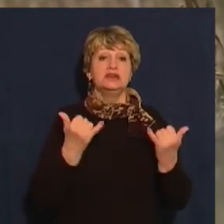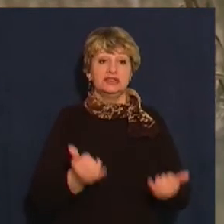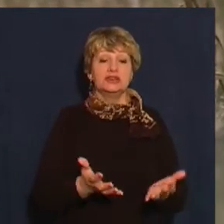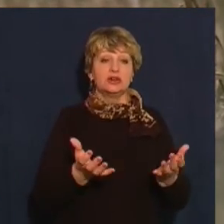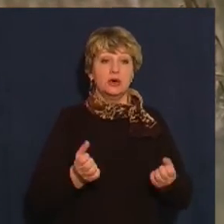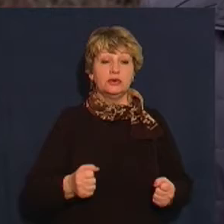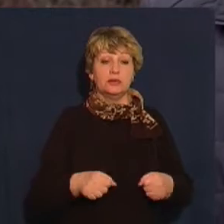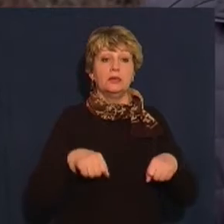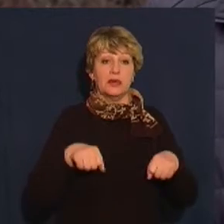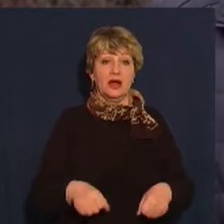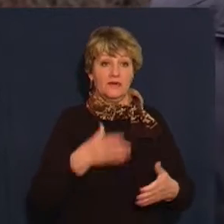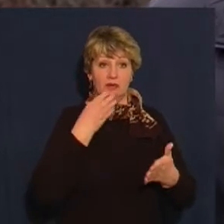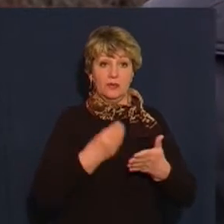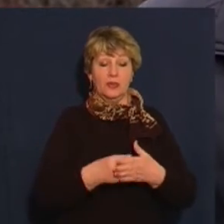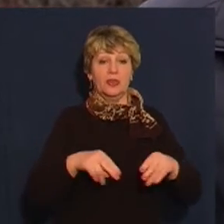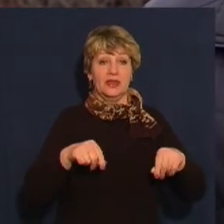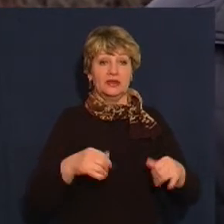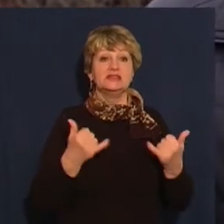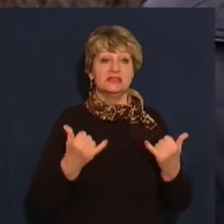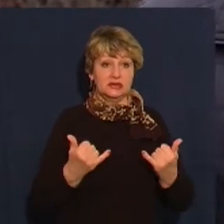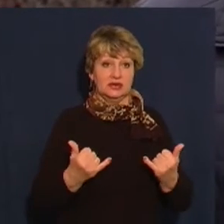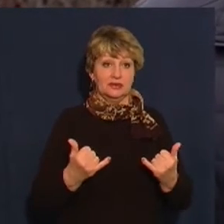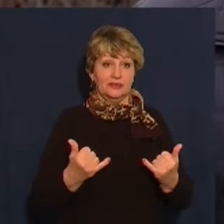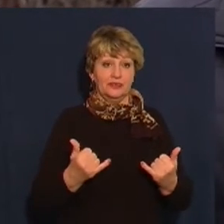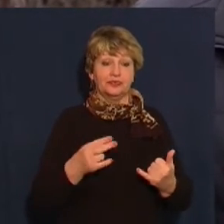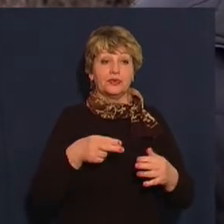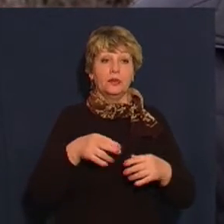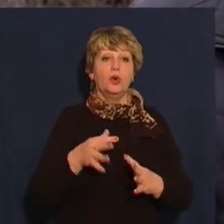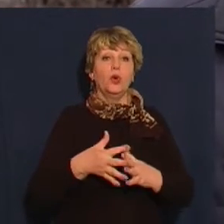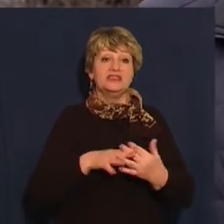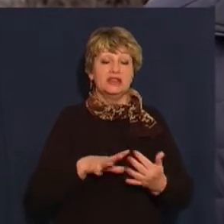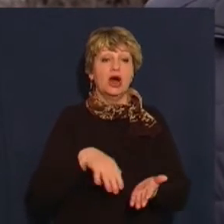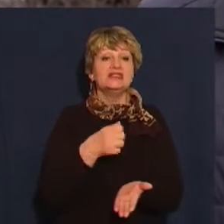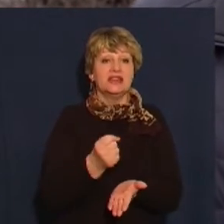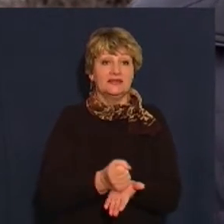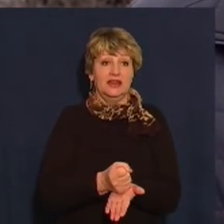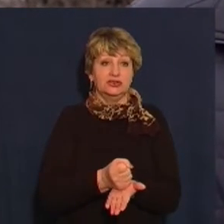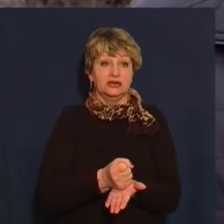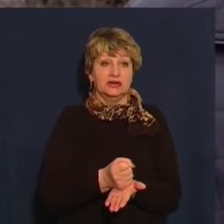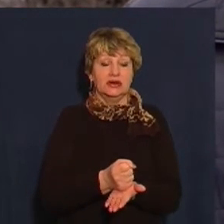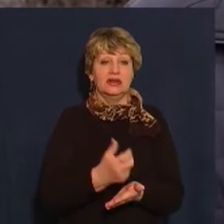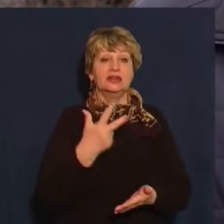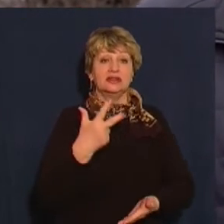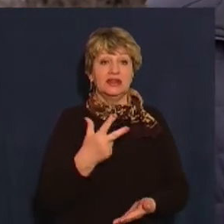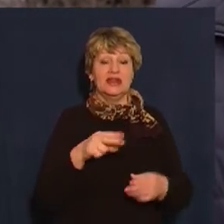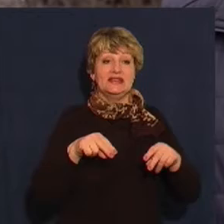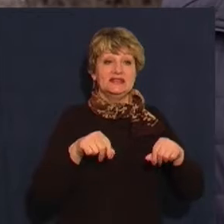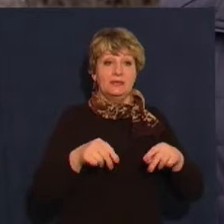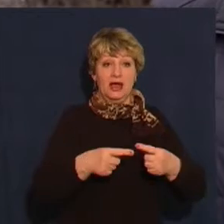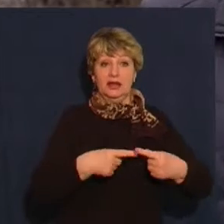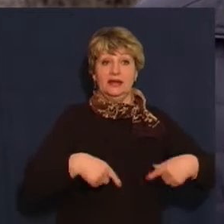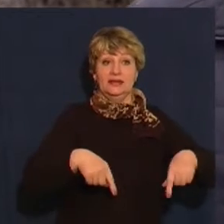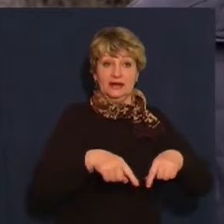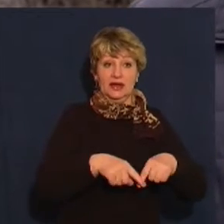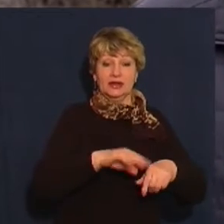на землі. На даний момент по селу Хацьке затверджено 3 земельні ділянки